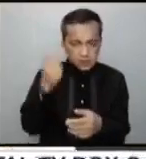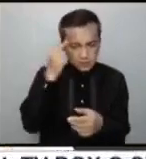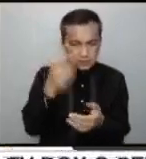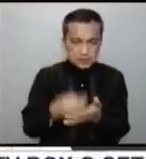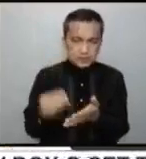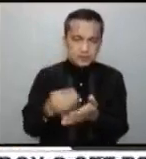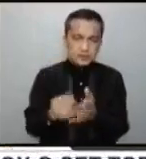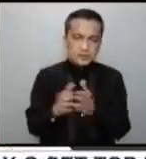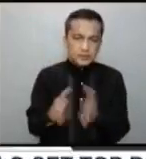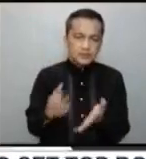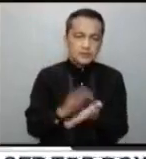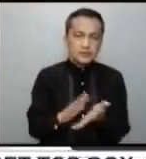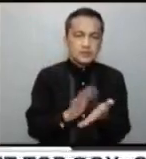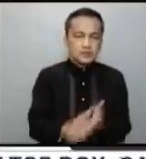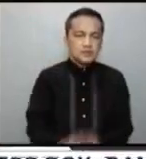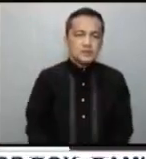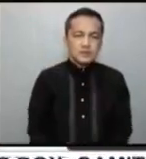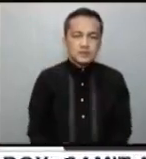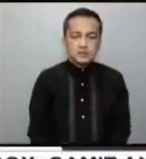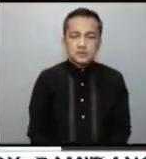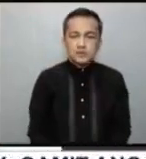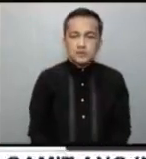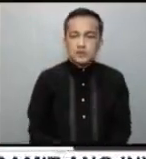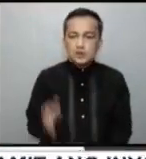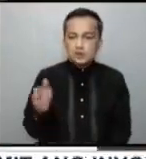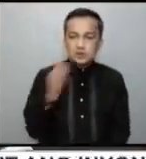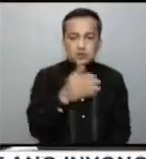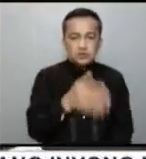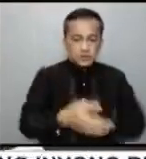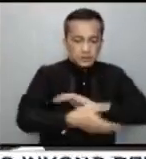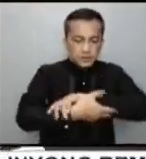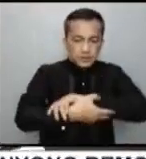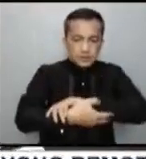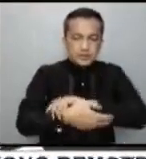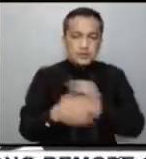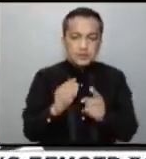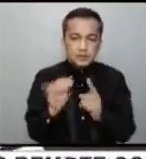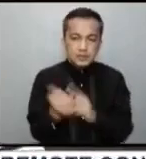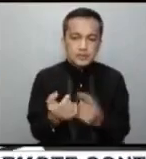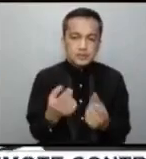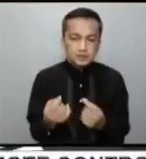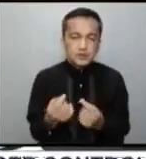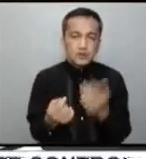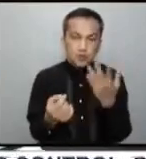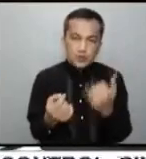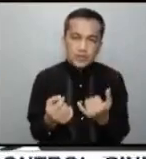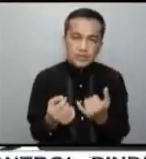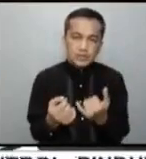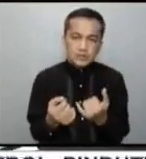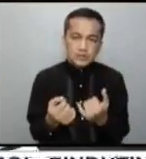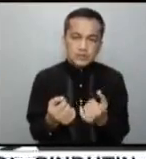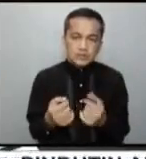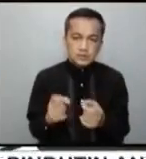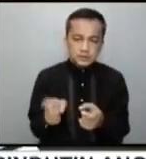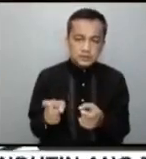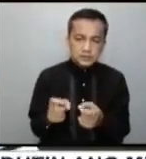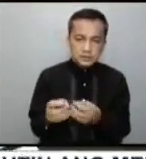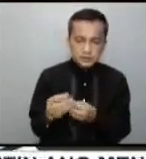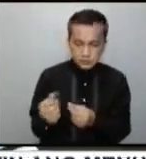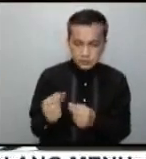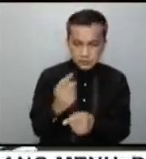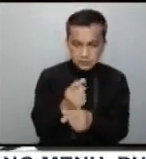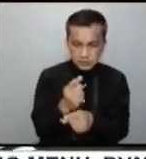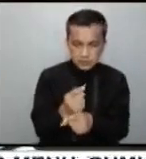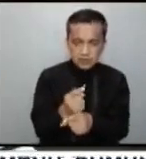paglilinis. Kahit na tayo nagpupunta sa kanya bayanihan sa barangay ang ginagawa natin sapagkat ma-address ng maganda ito, ng tama ito sapagkat